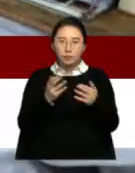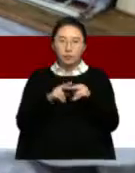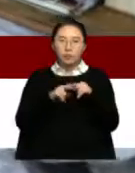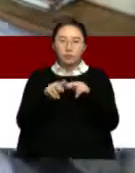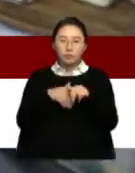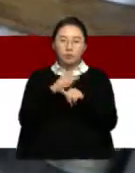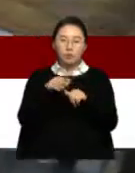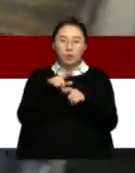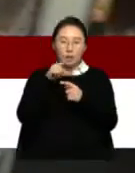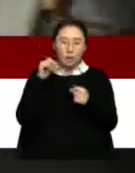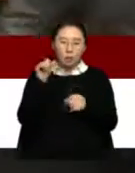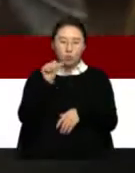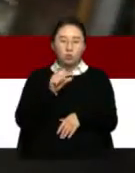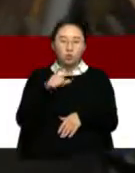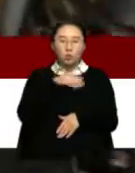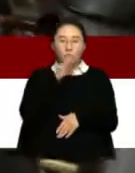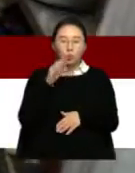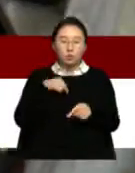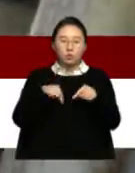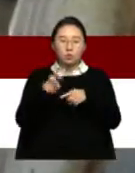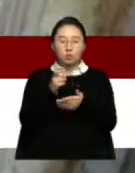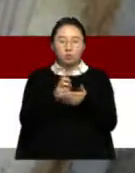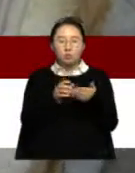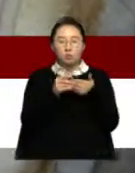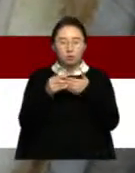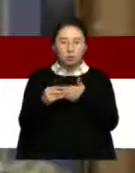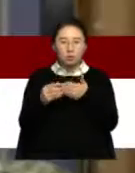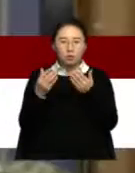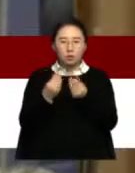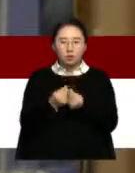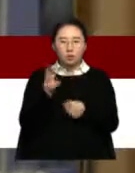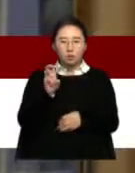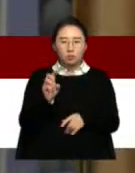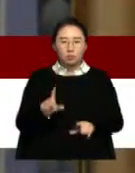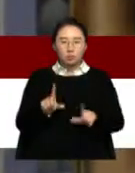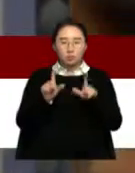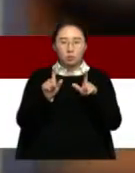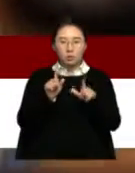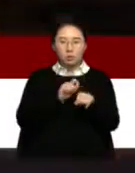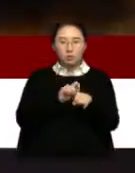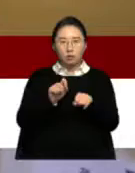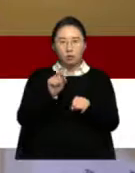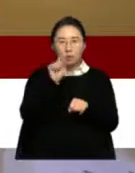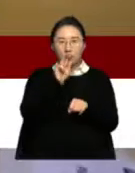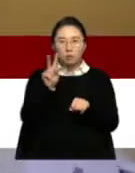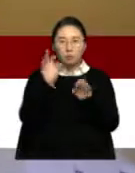현황과 일본과 유럽 등 노인 정책 선진국의 사례는 30일 방영되는 특집